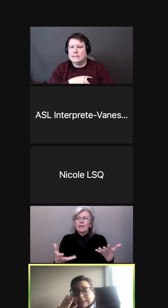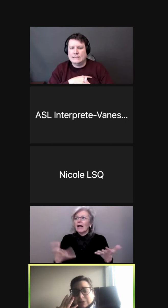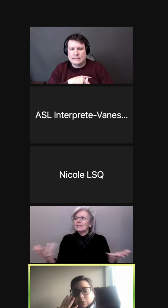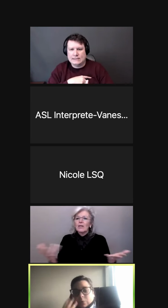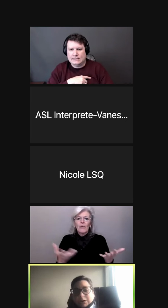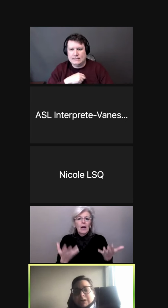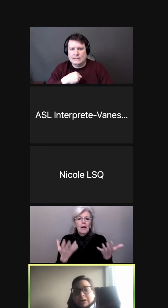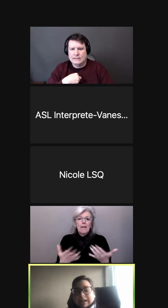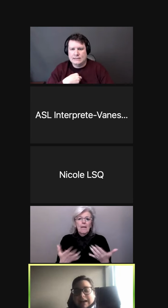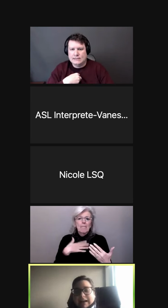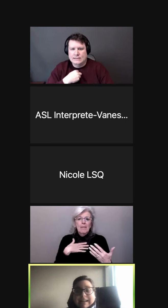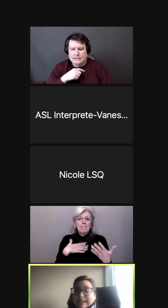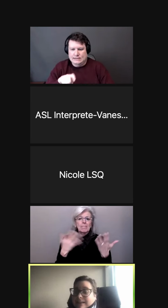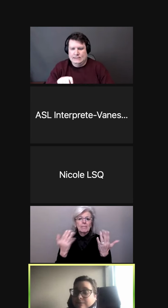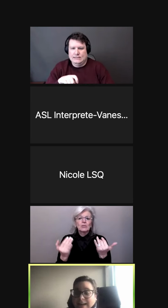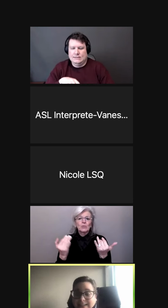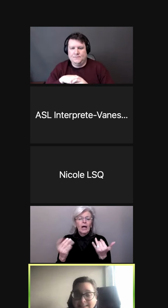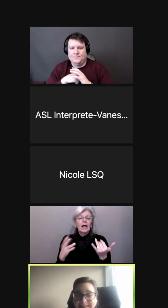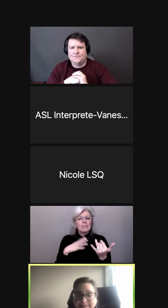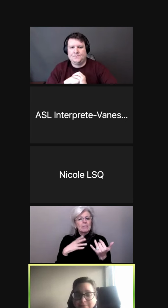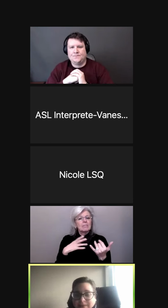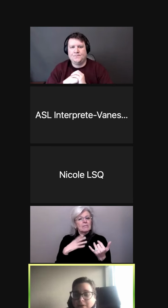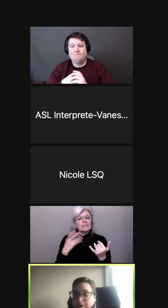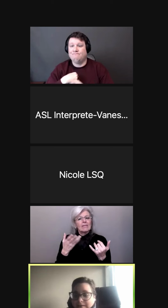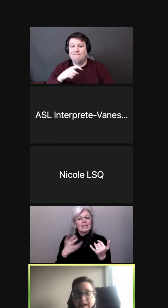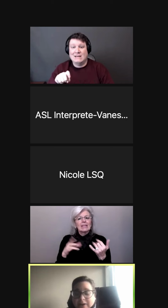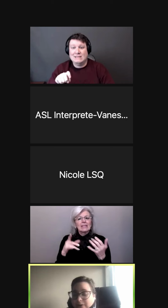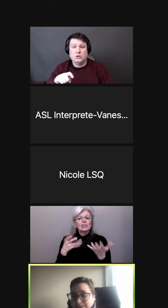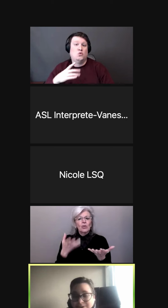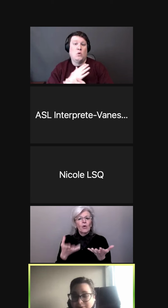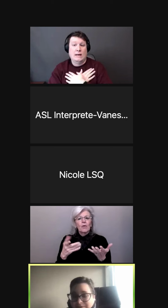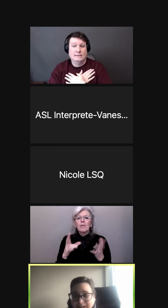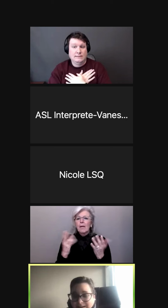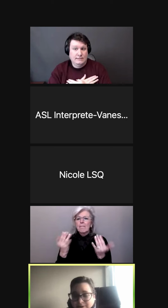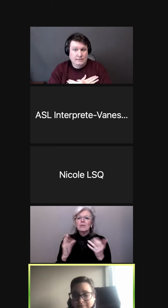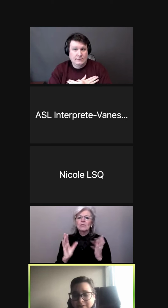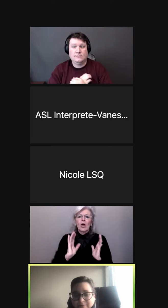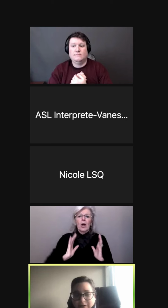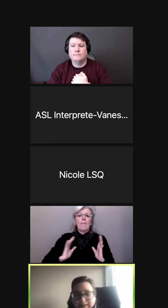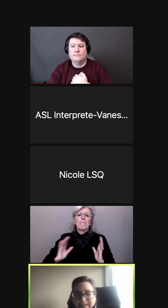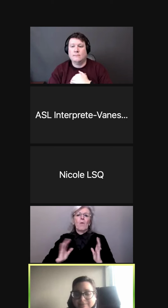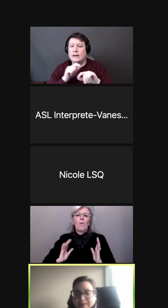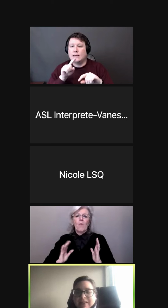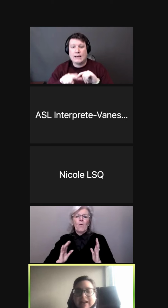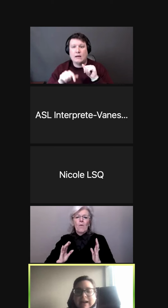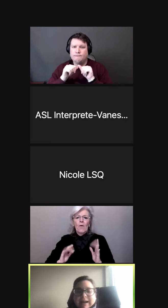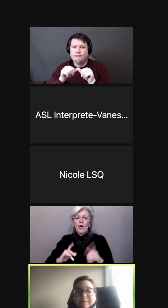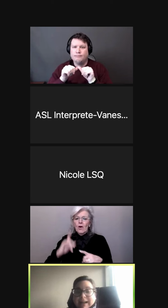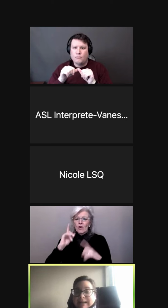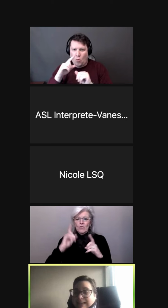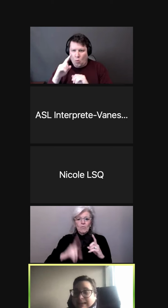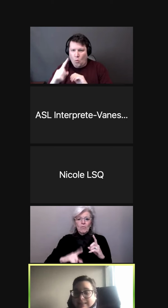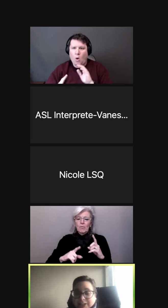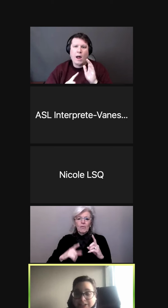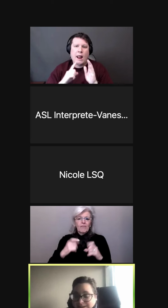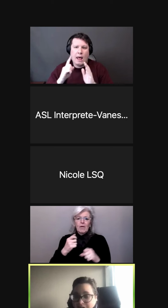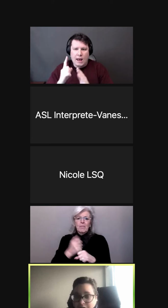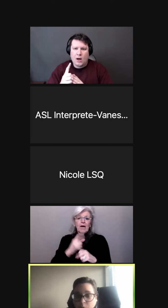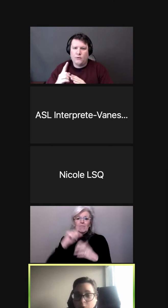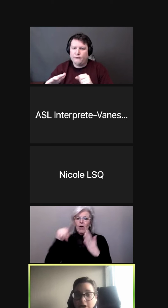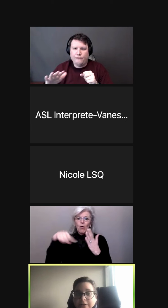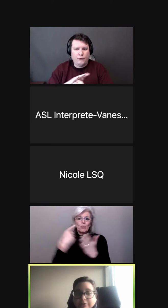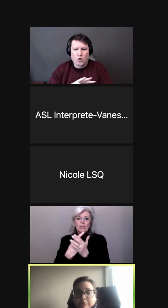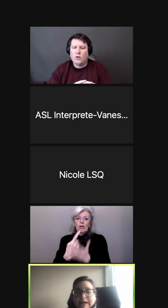besoins? et certaines de ces choses, eh bien, j'avais besoin de repos. Je ne pouvais pas faire une heure en